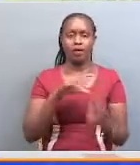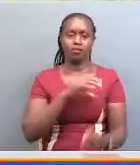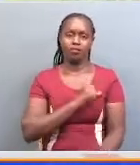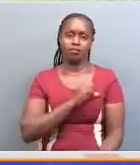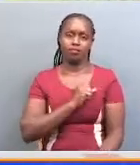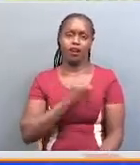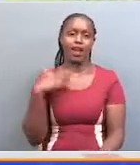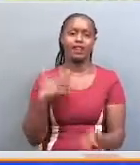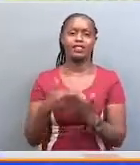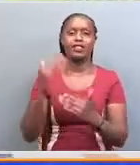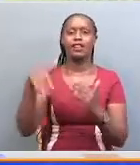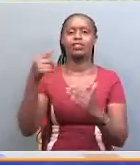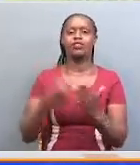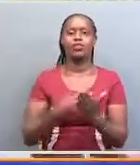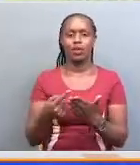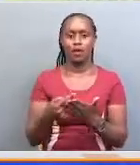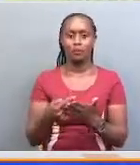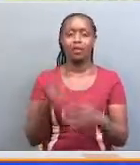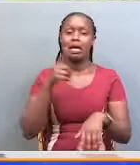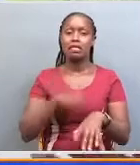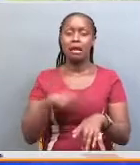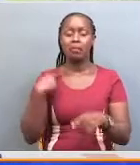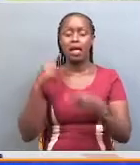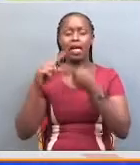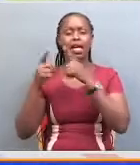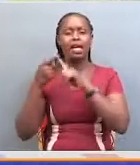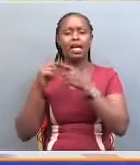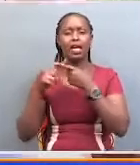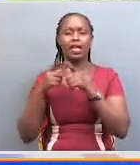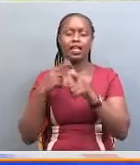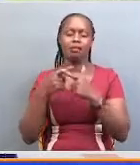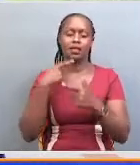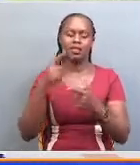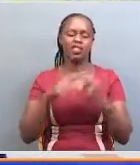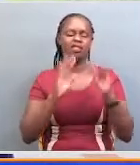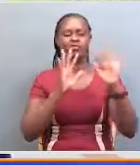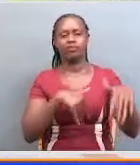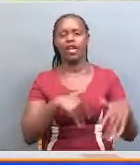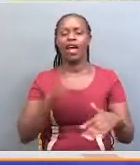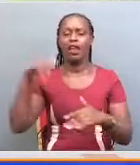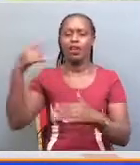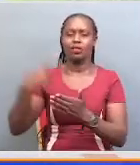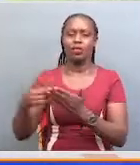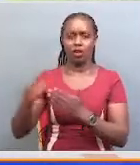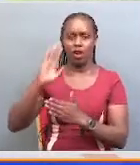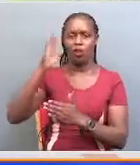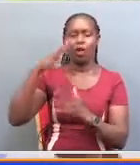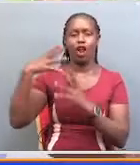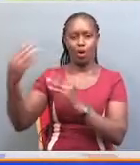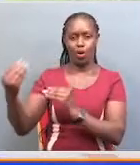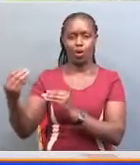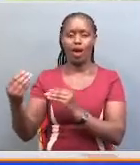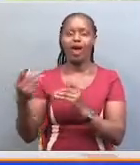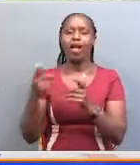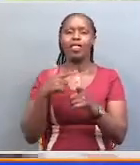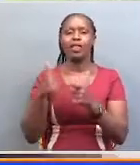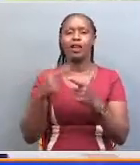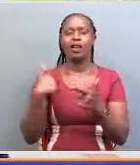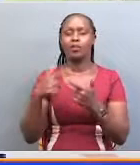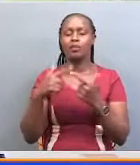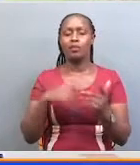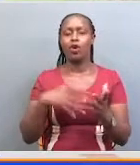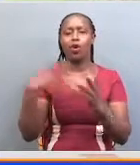wiki hiyo. Wakati ninafikiria hiyo, nikasema wacha ikae alafu nipeleke kwa hiyo wiki ingine. Na nilikuwa napeleka kwa